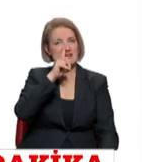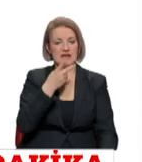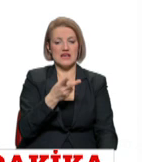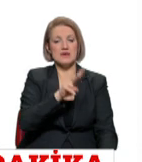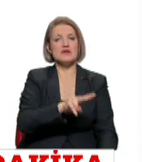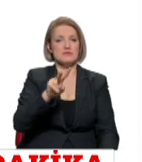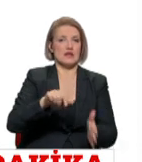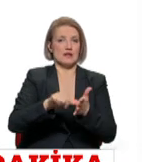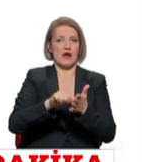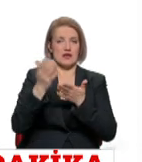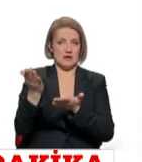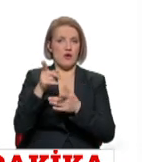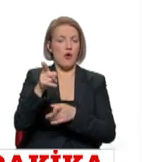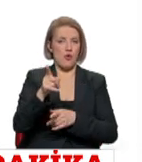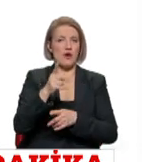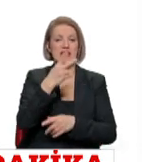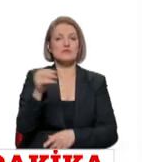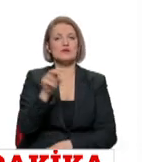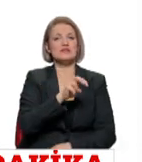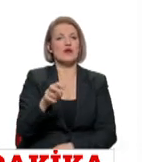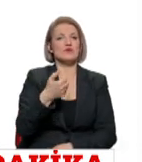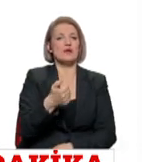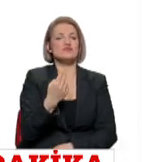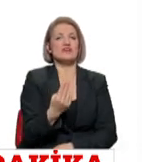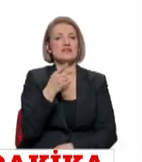Nisan 2022. İşte o da 2.867.184